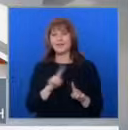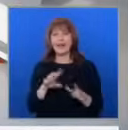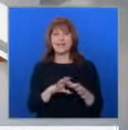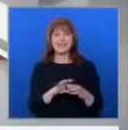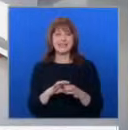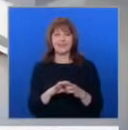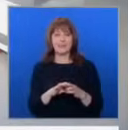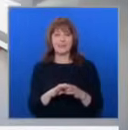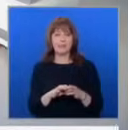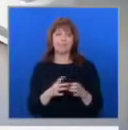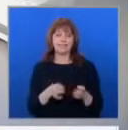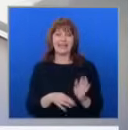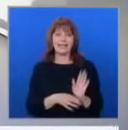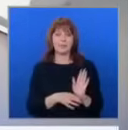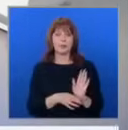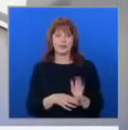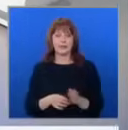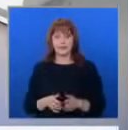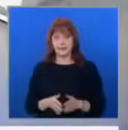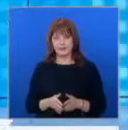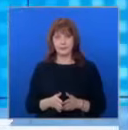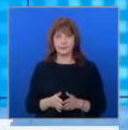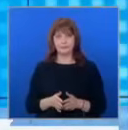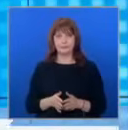От Позитано 20 Виолета Русенова благодарим.